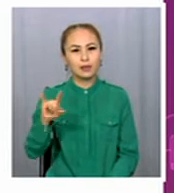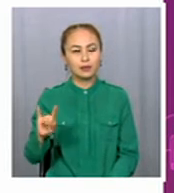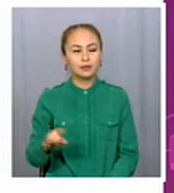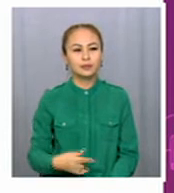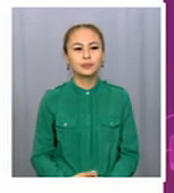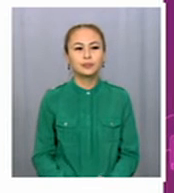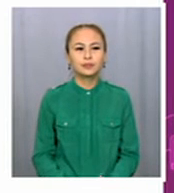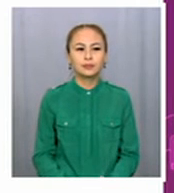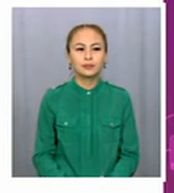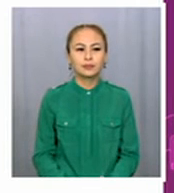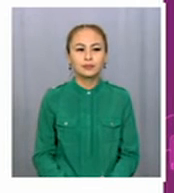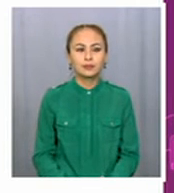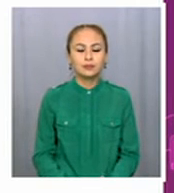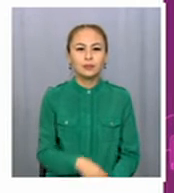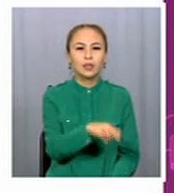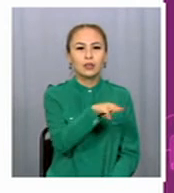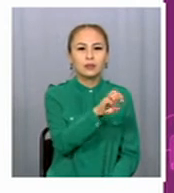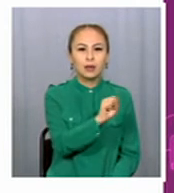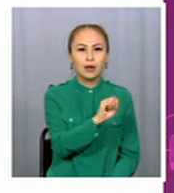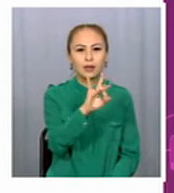пайдалы.